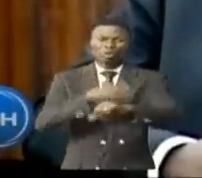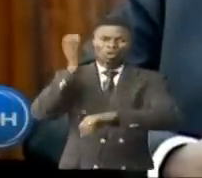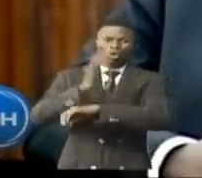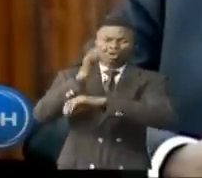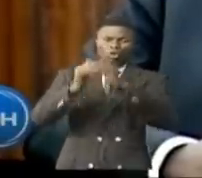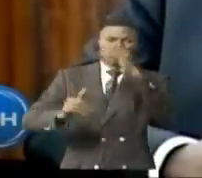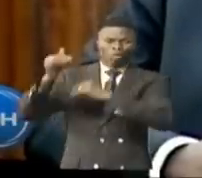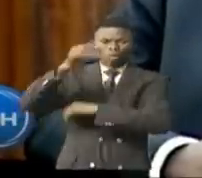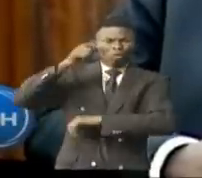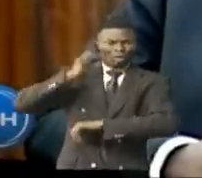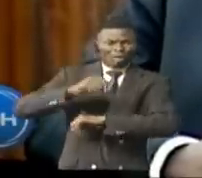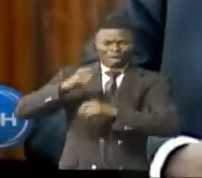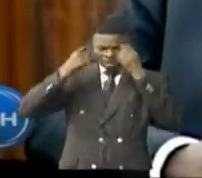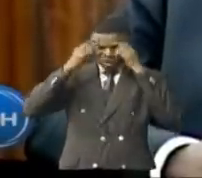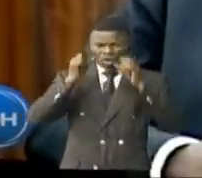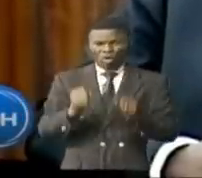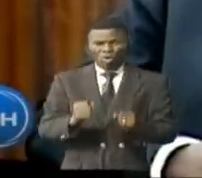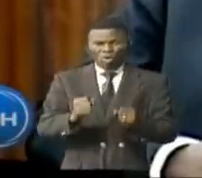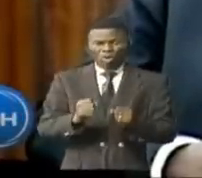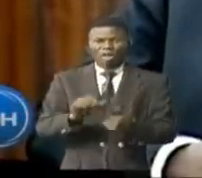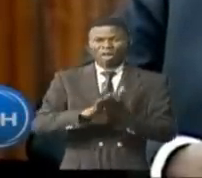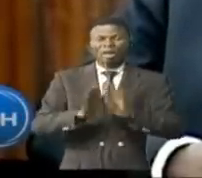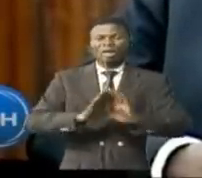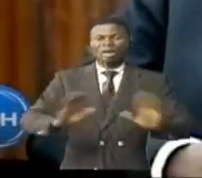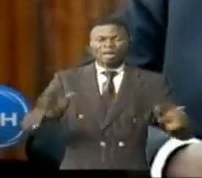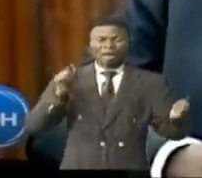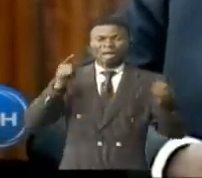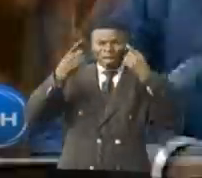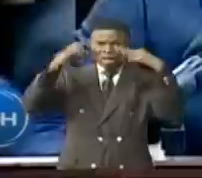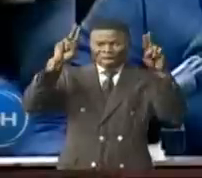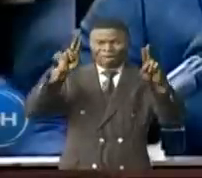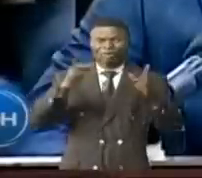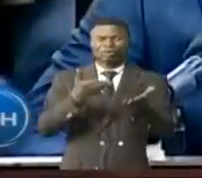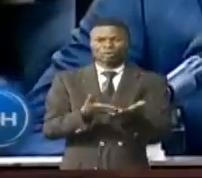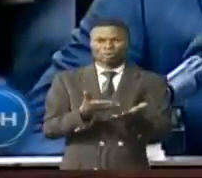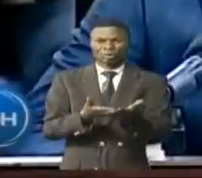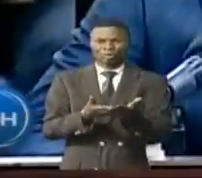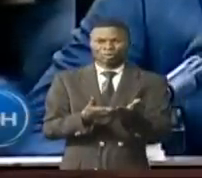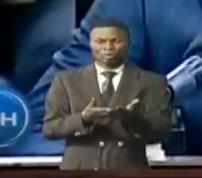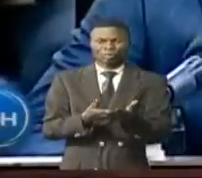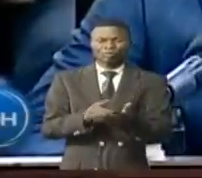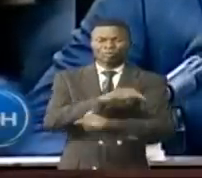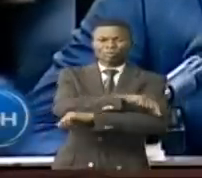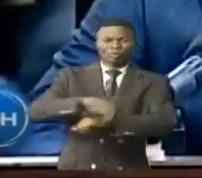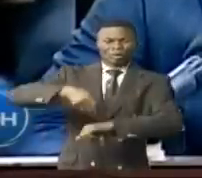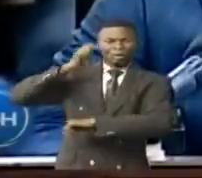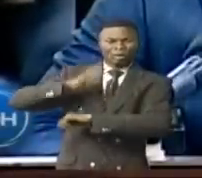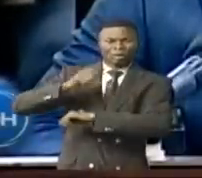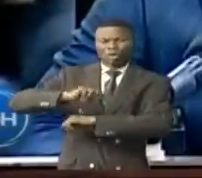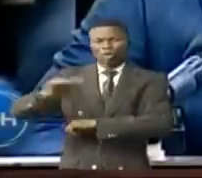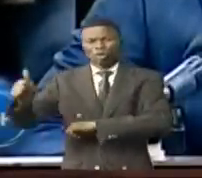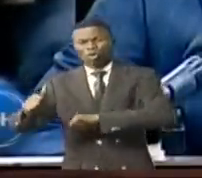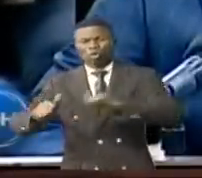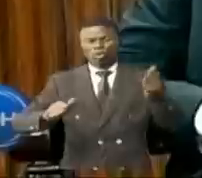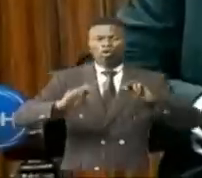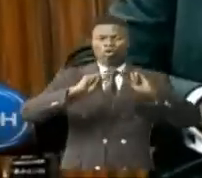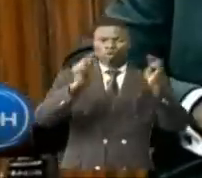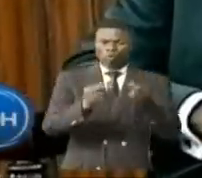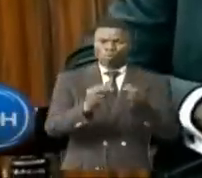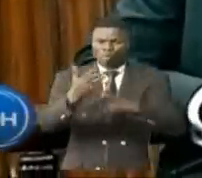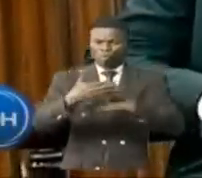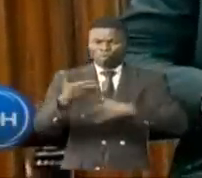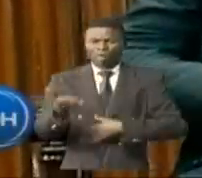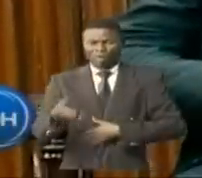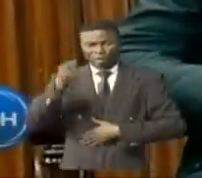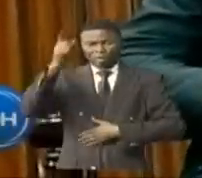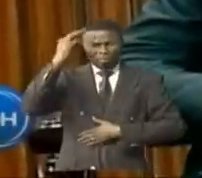sera déterminant pour parvenir à cet objectif. L'appareil judiciaire et autres structures à Le Premier